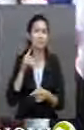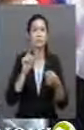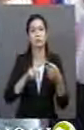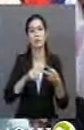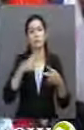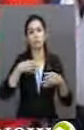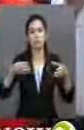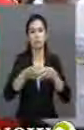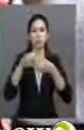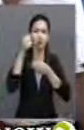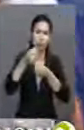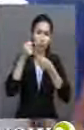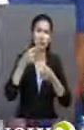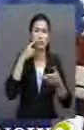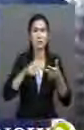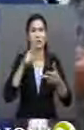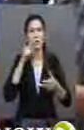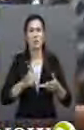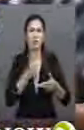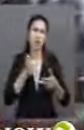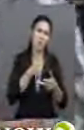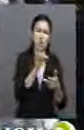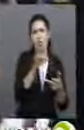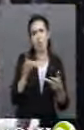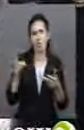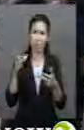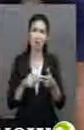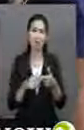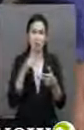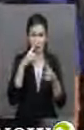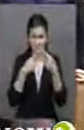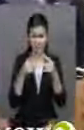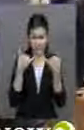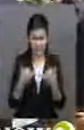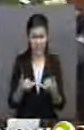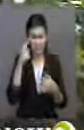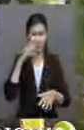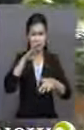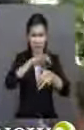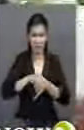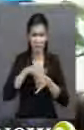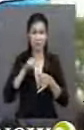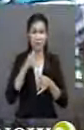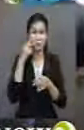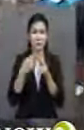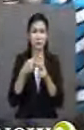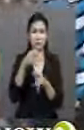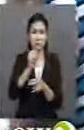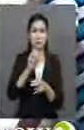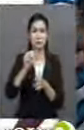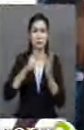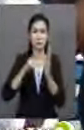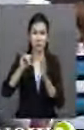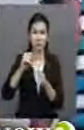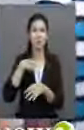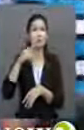การชุมนุมทางการเมืองเรื่องอ้างยี่แต่ก่อนหน้านี้ที่ควบคุมตัวร้อยตำรวจโทสมัยร้อยตำรวจ